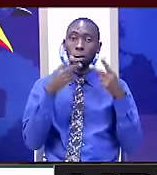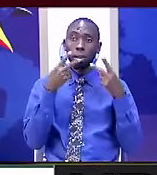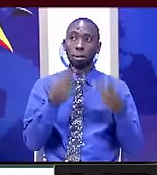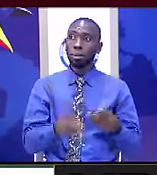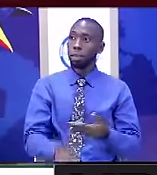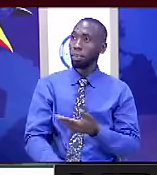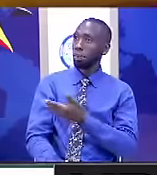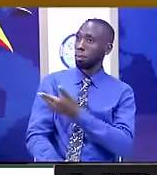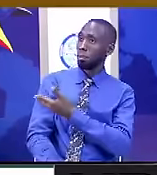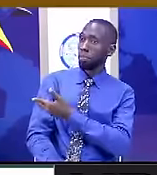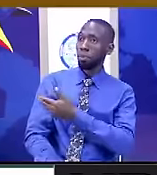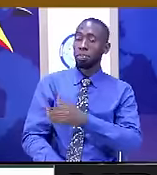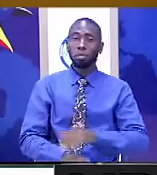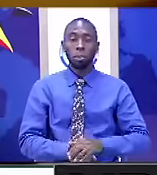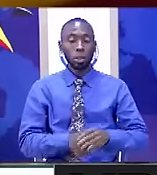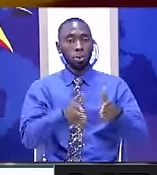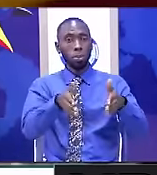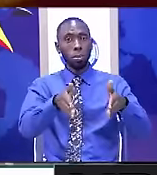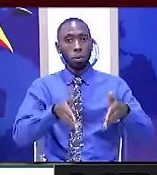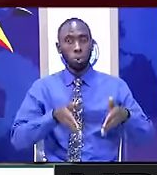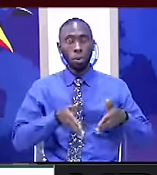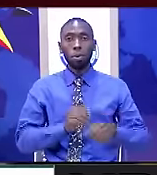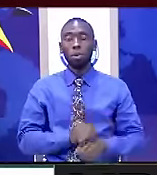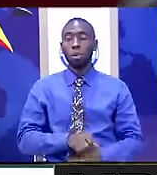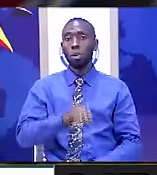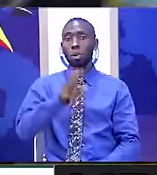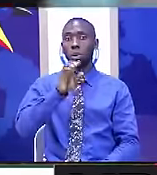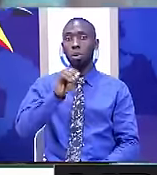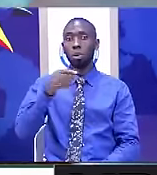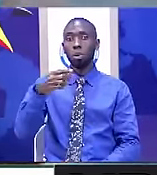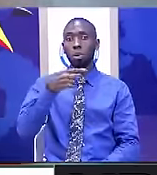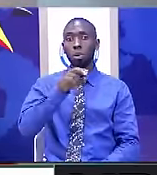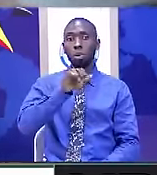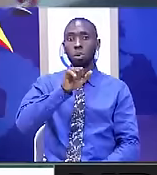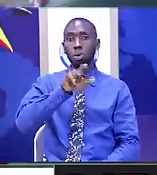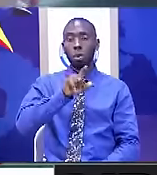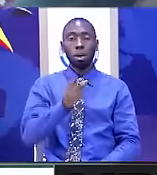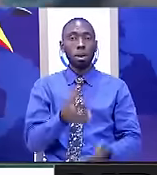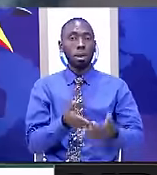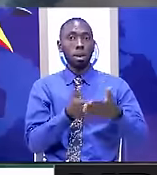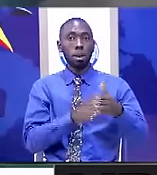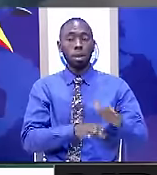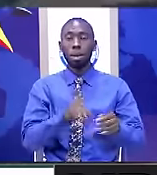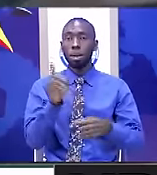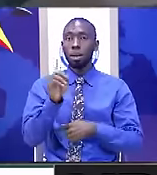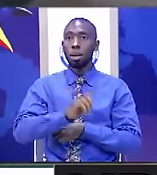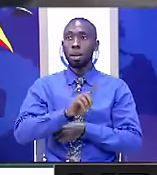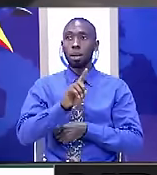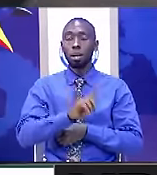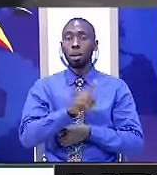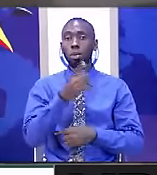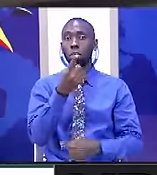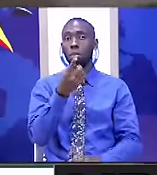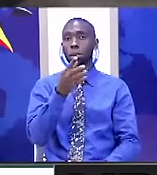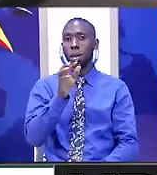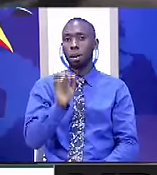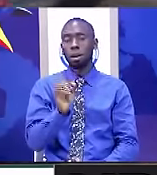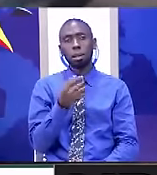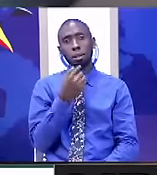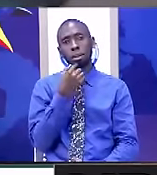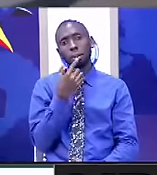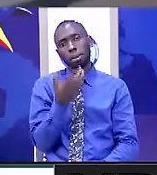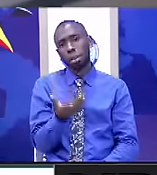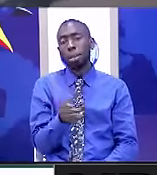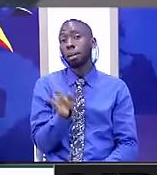y'omugenzi Cecilia Ogwal yafudde ng'ennaku z'omwezi 18 era nga kigambibwa nti ekirwadde ekya